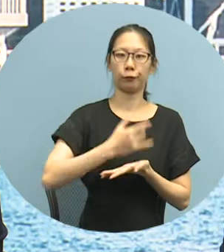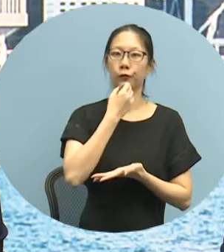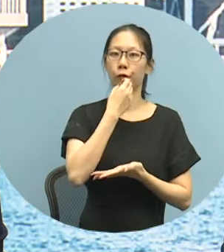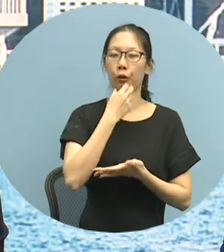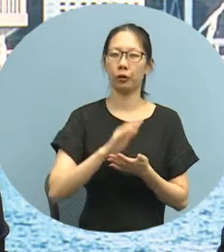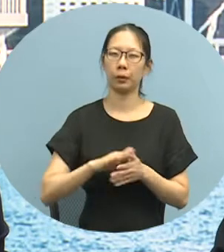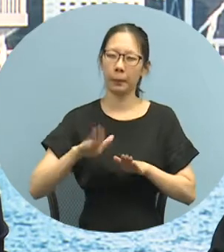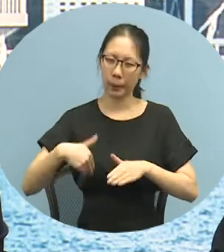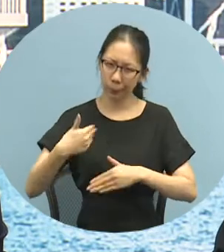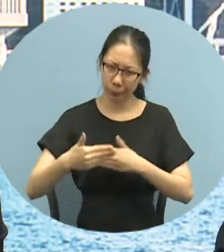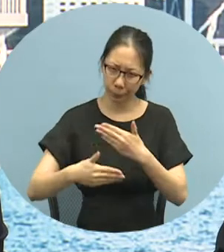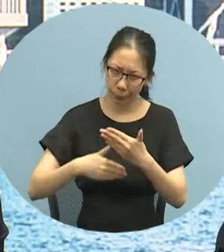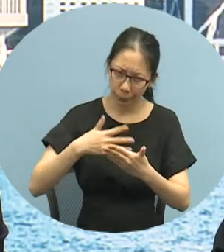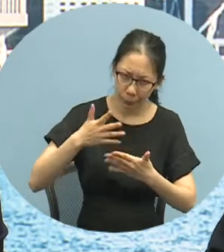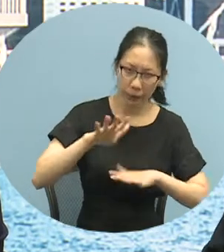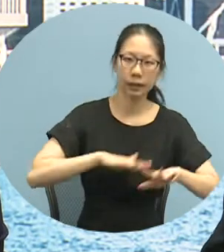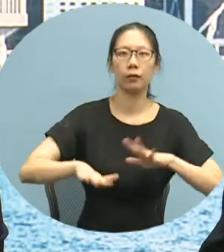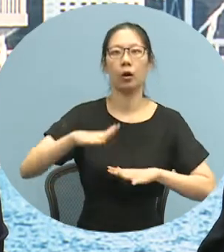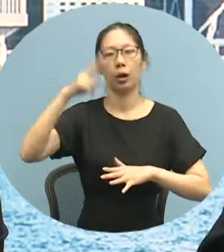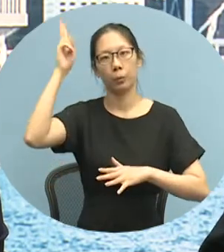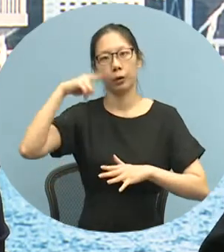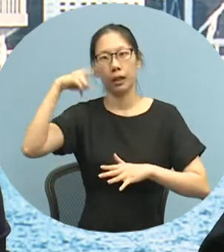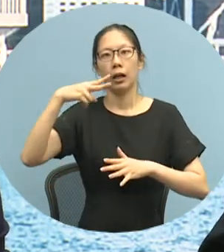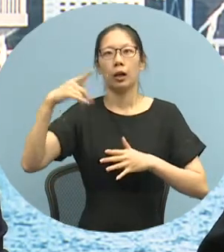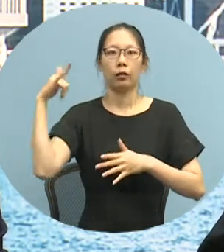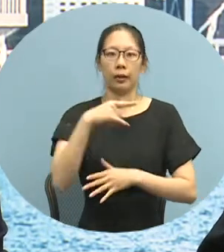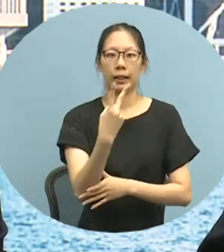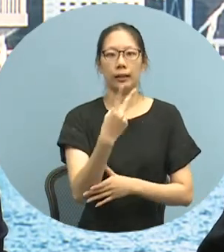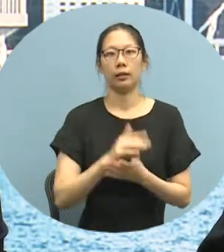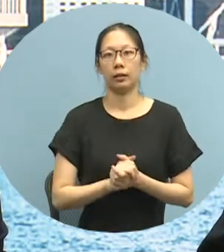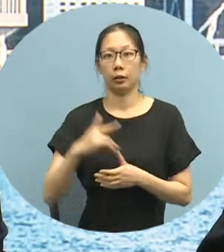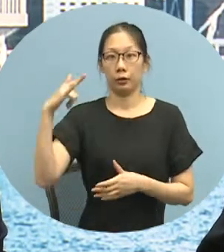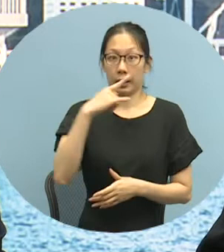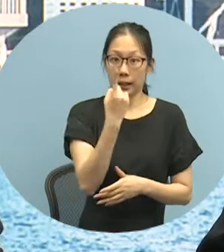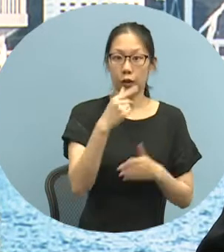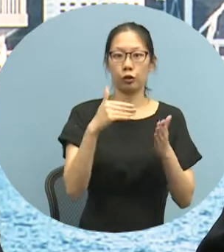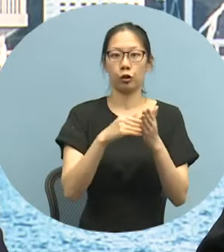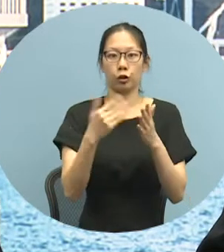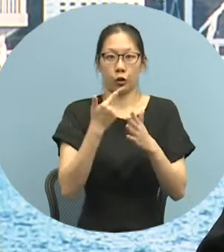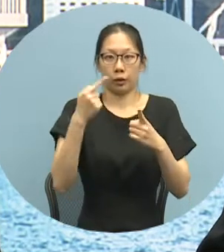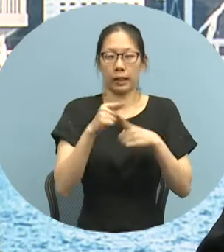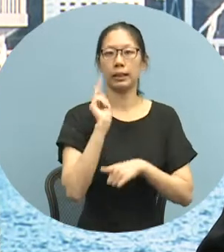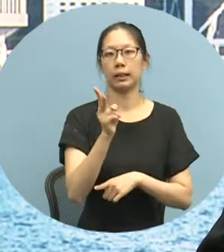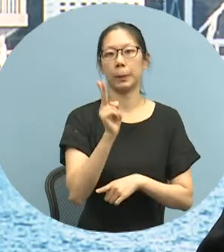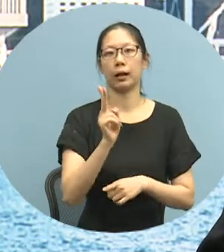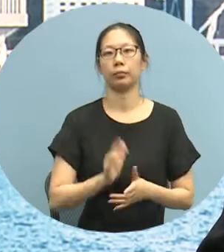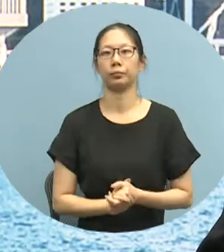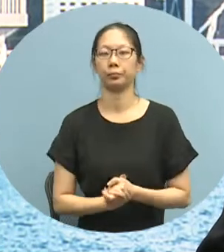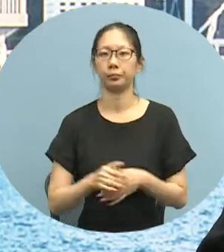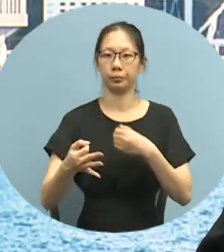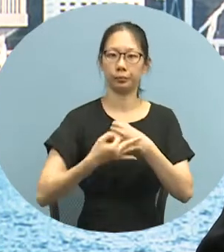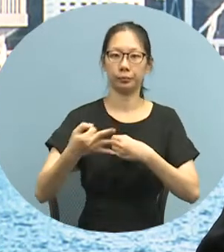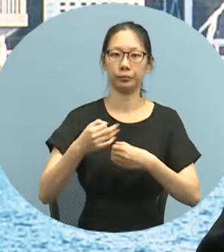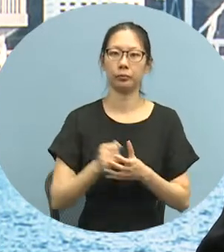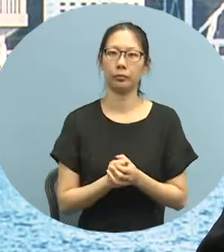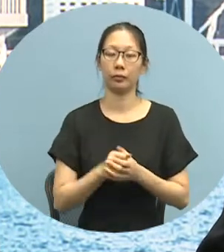因應嘅情況咧係增至2班，而每一班機咧最多接載嘅乘客咧係200人。第三咧，我頭先講過啦，呢個一